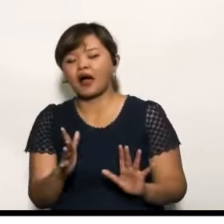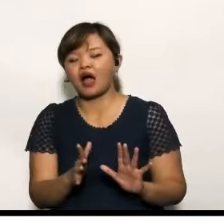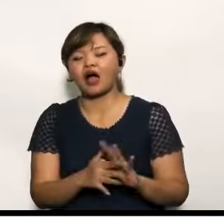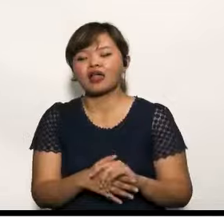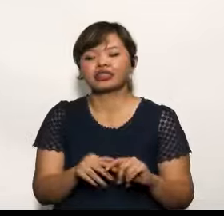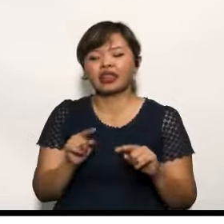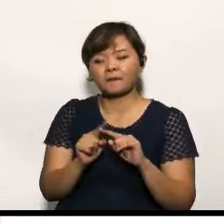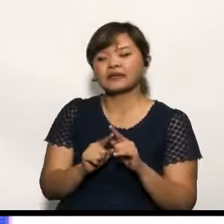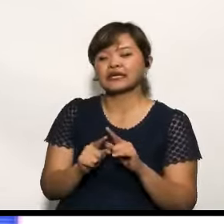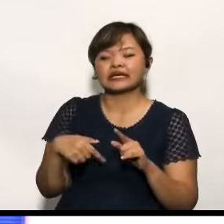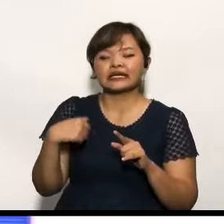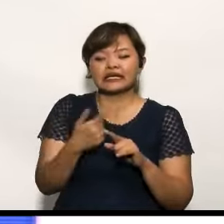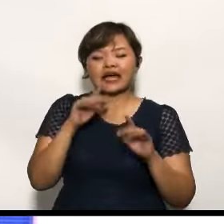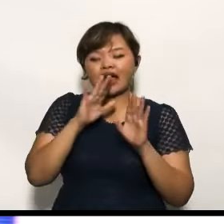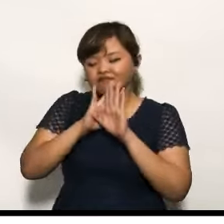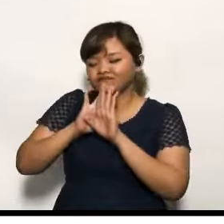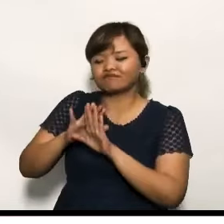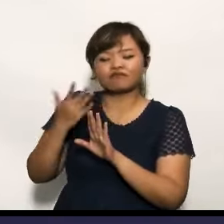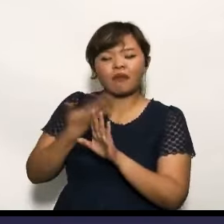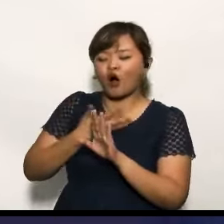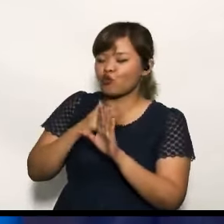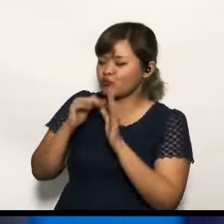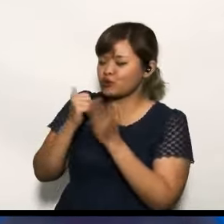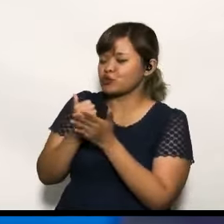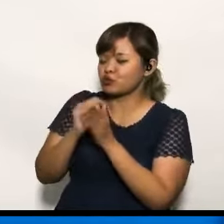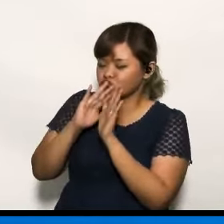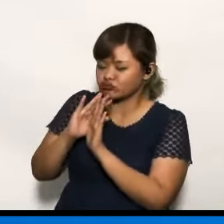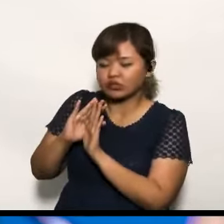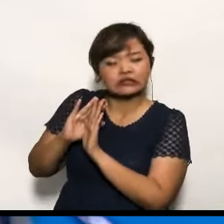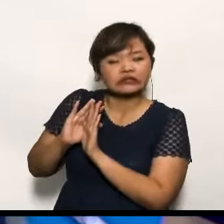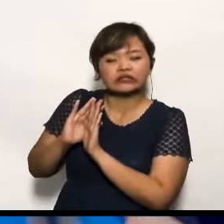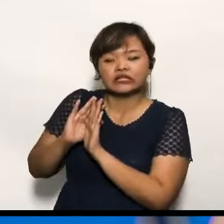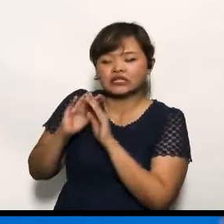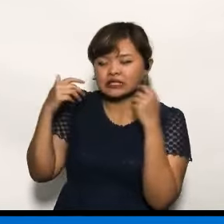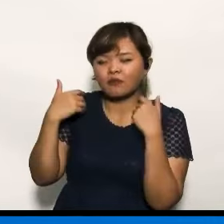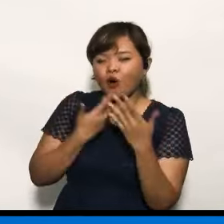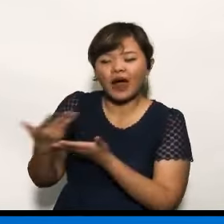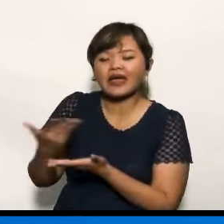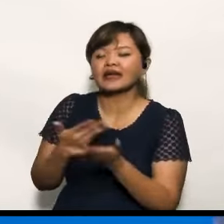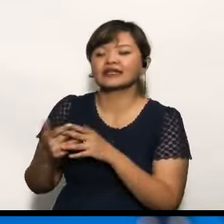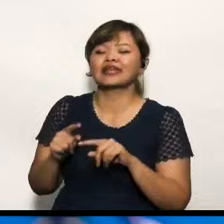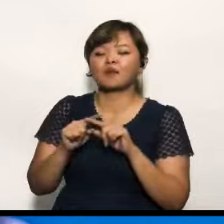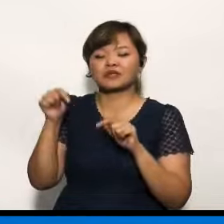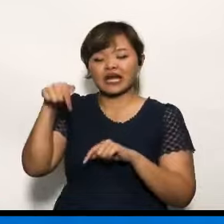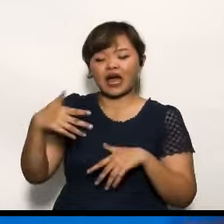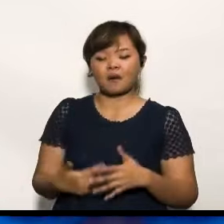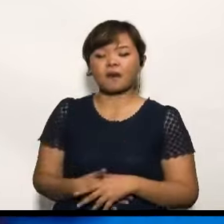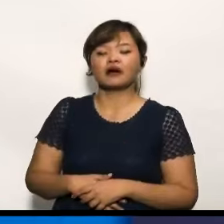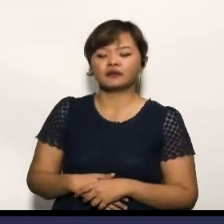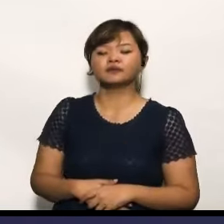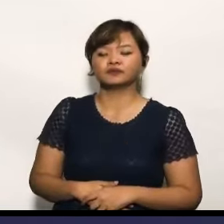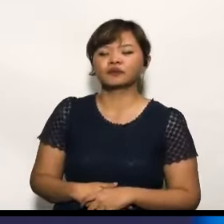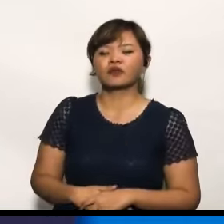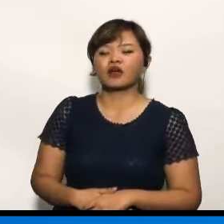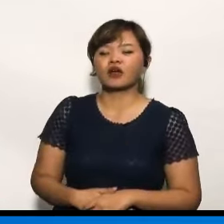But you refuse to help. Saudara menolak untuk melayani. Yang terjadi adalah, you